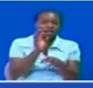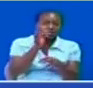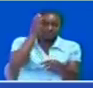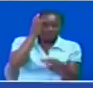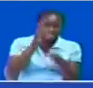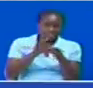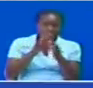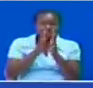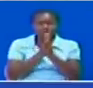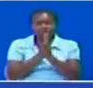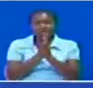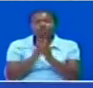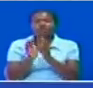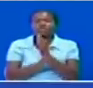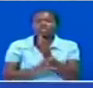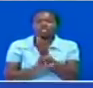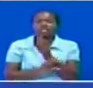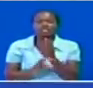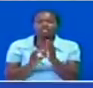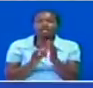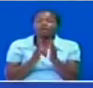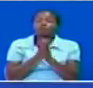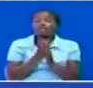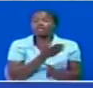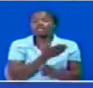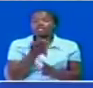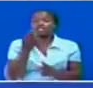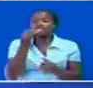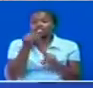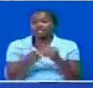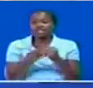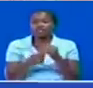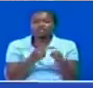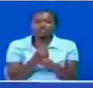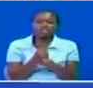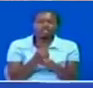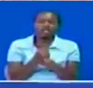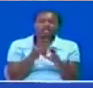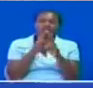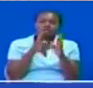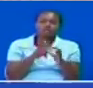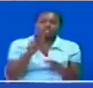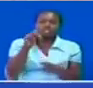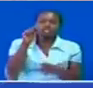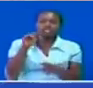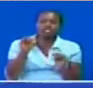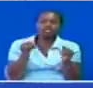the country. Sala aina hii hufanyika kila mwishoni mwa mwaka. Sisi leo Kesho KTN News.